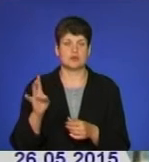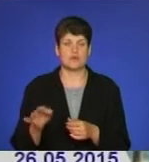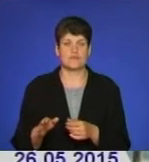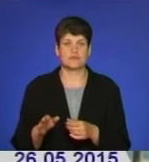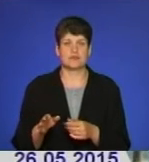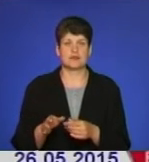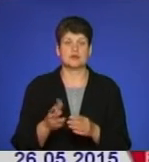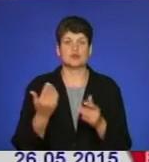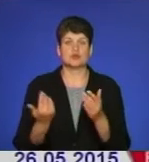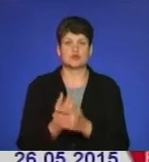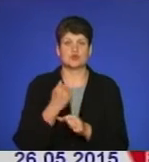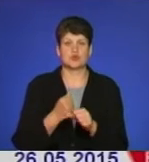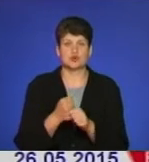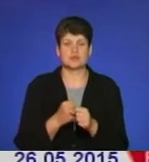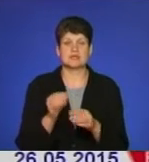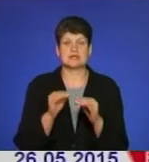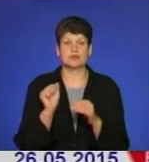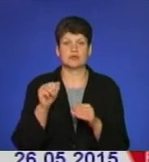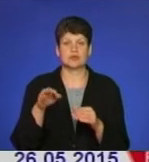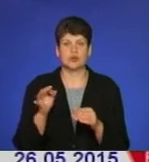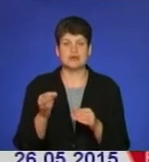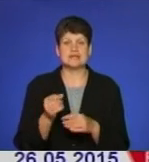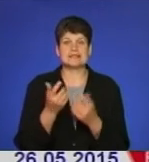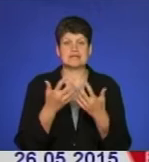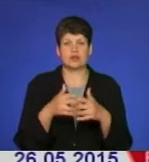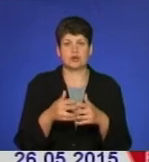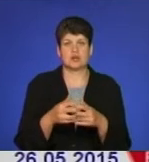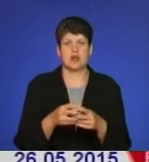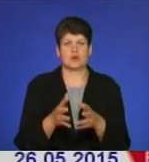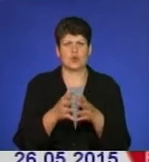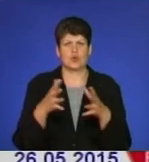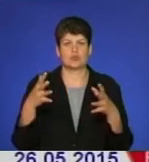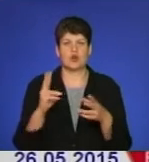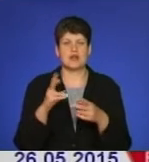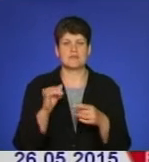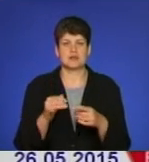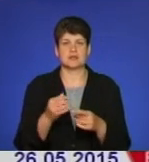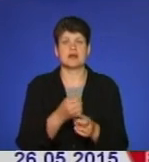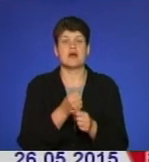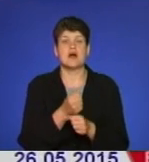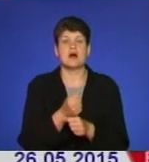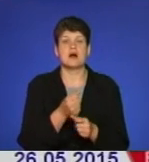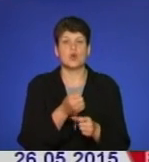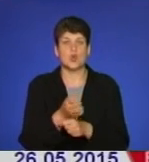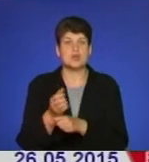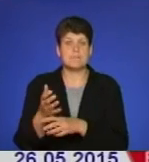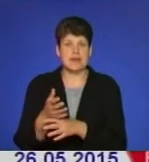Чергова розробка тернопільського складу АТО – станок до крупнокаліберних кулеметів. У таких станках є потреба у Збройних сил